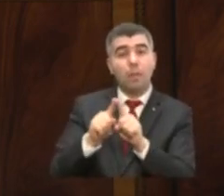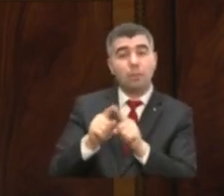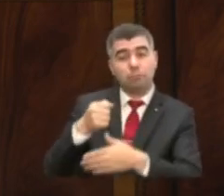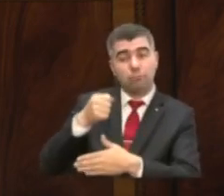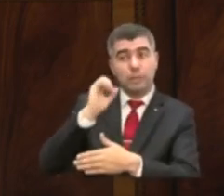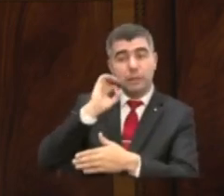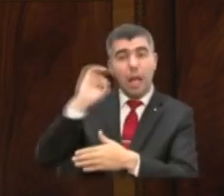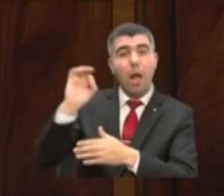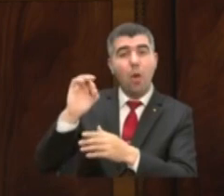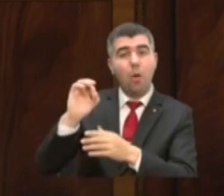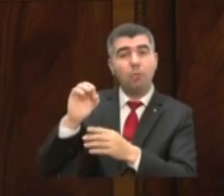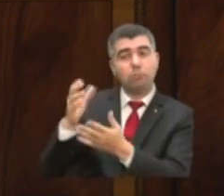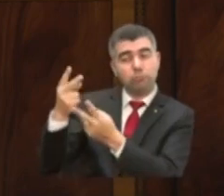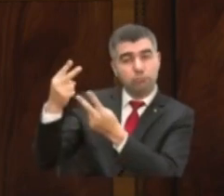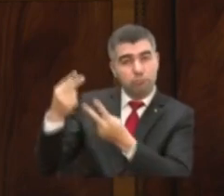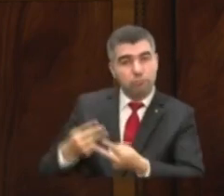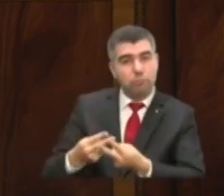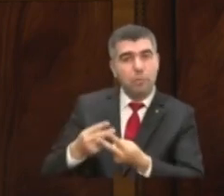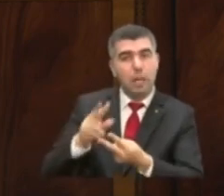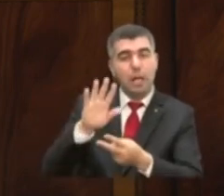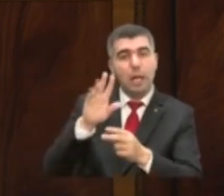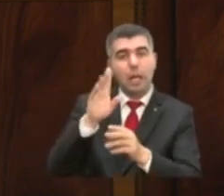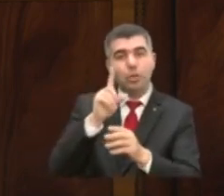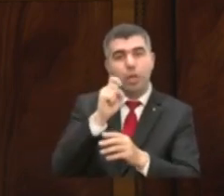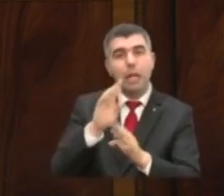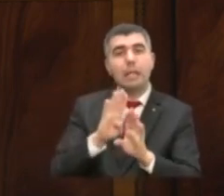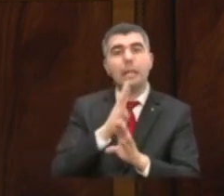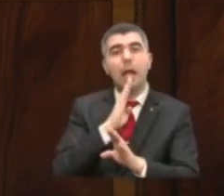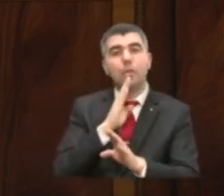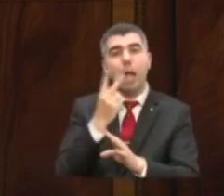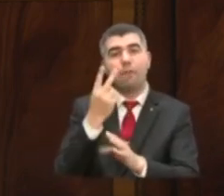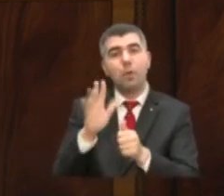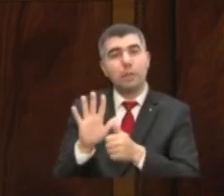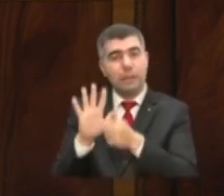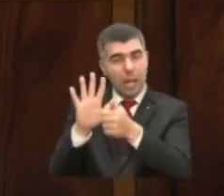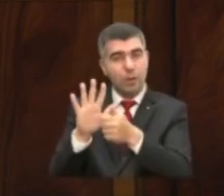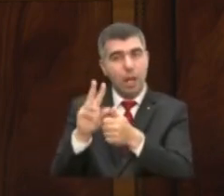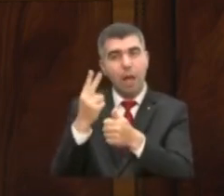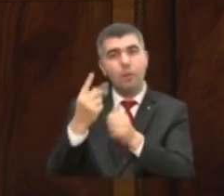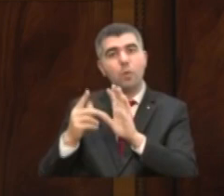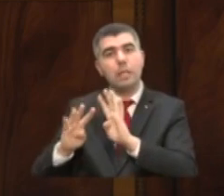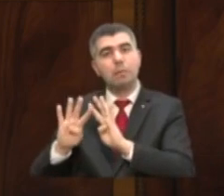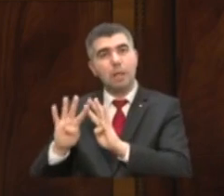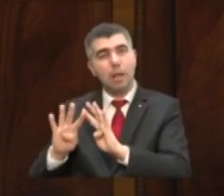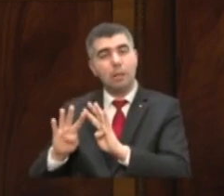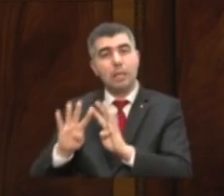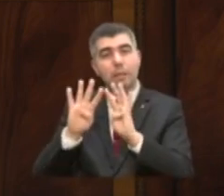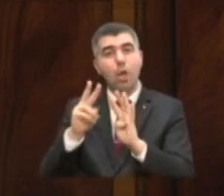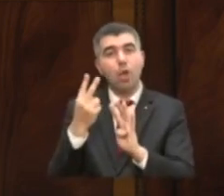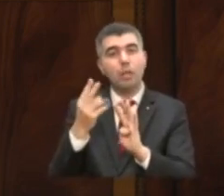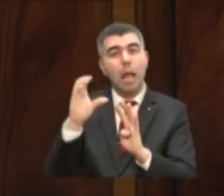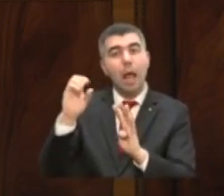بالتراب المغربي منذ ما تم دجنبر 2016 إلى غاية دجنبر 2017، وكان قد أودعت 28 ألف طلب